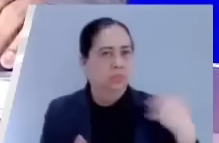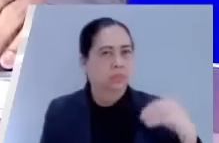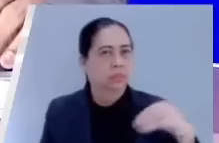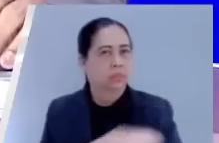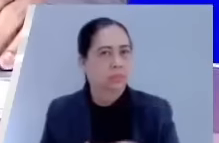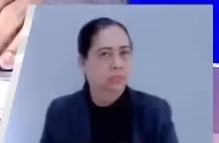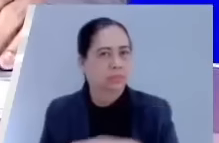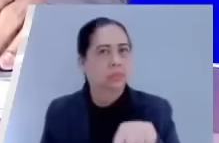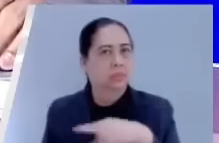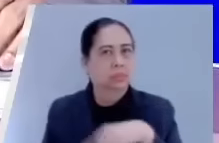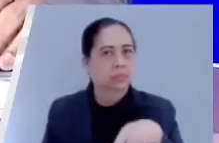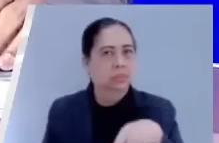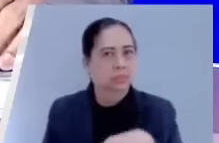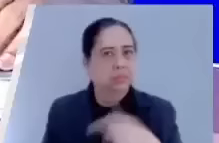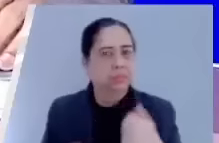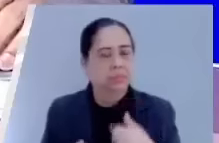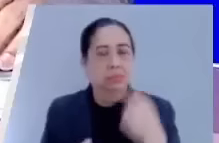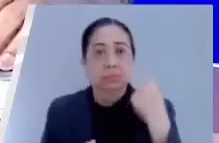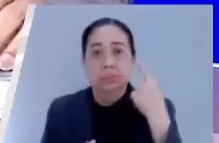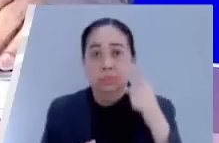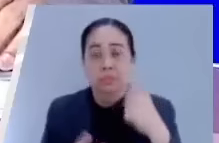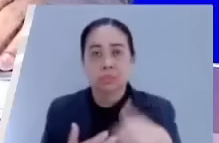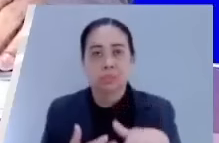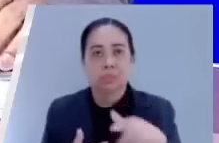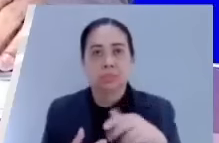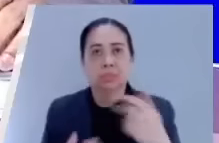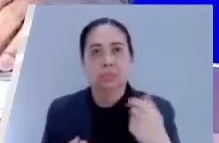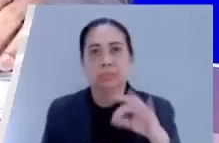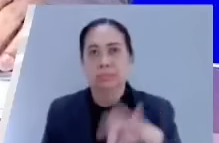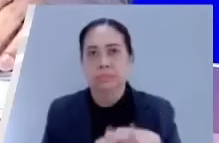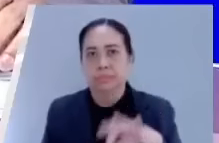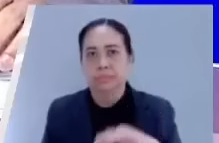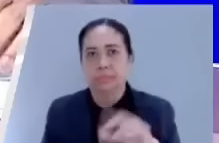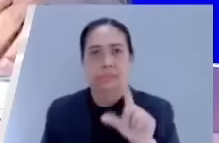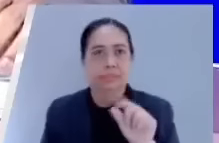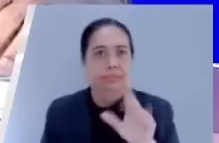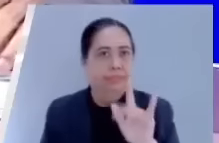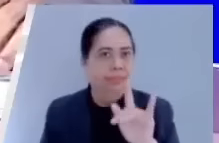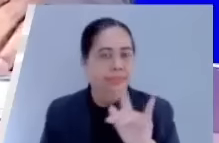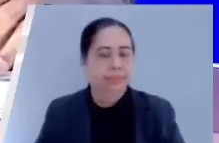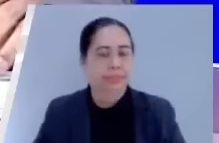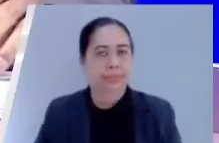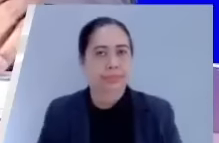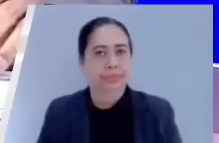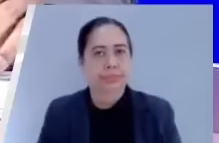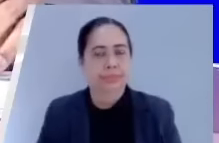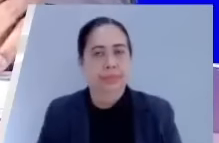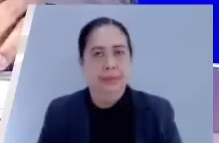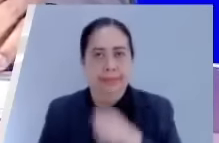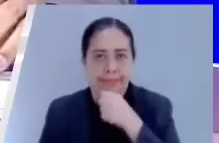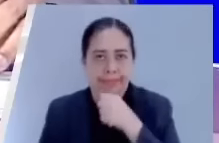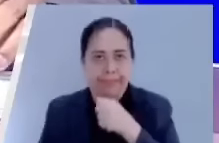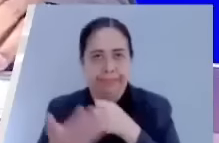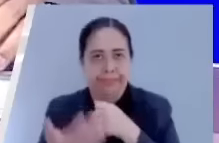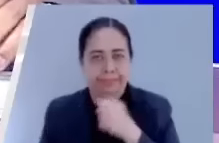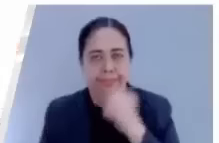baka impluensya ang mga ito sa eleksyon 2025. May unang balita si Jonathan Andal.